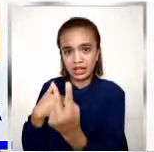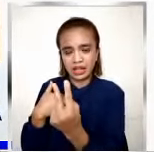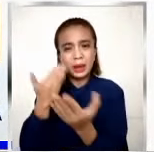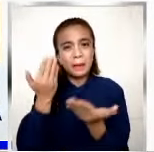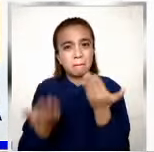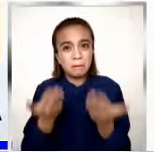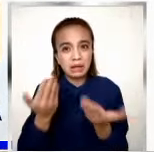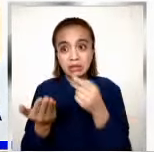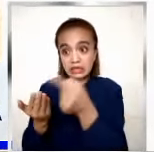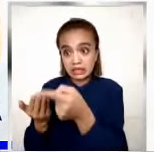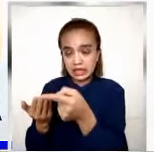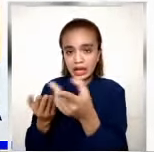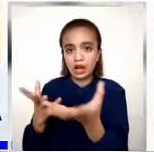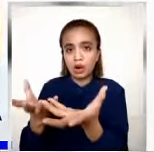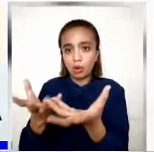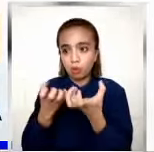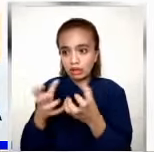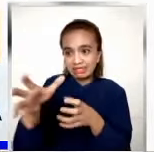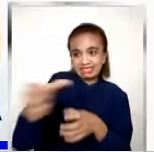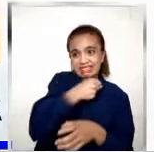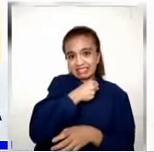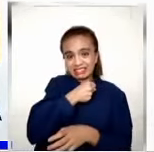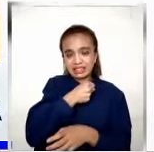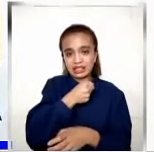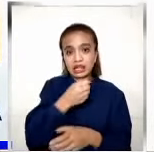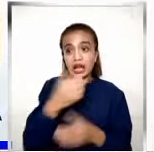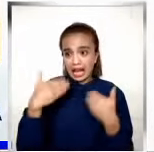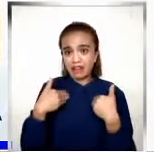i-grab yung kapatid ko. Ando doon din yung nanay ko para